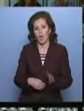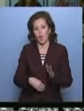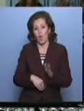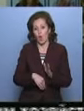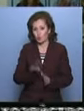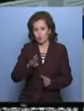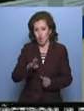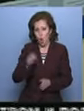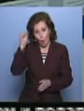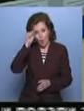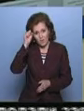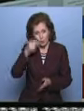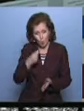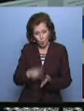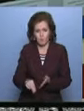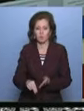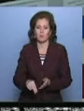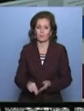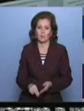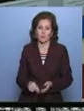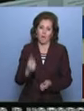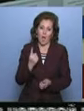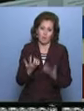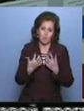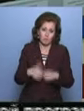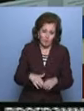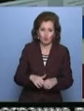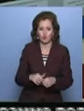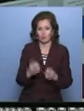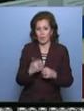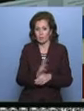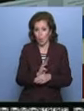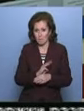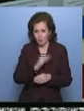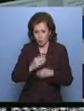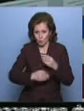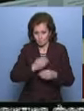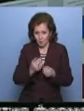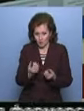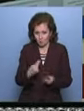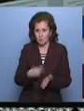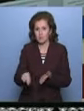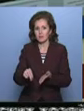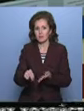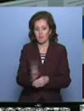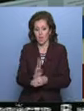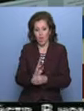купить, породистых. Хотим дальше, хотим, конечно, еще стабильку приобрести, и валенки сами катать.